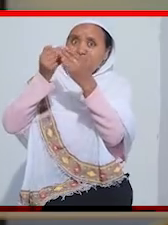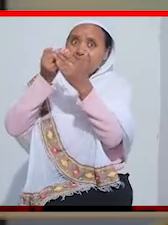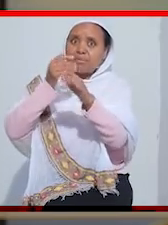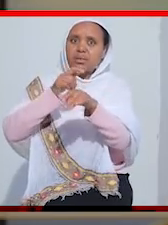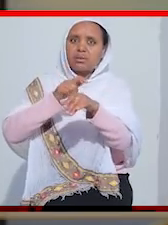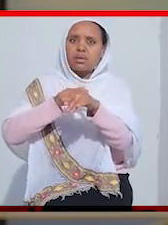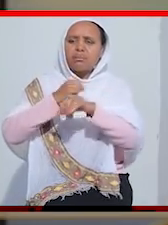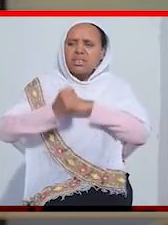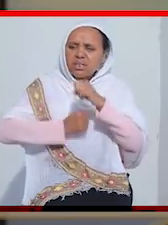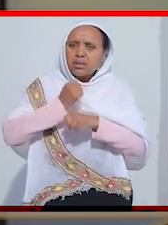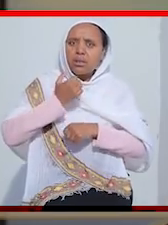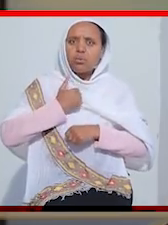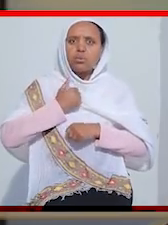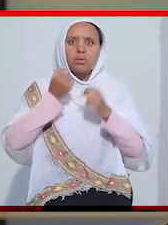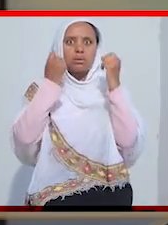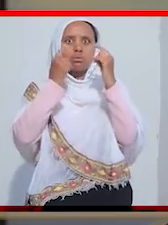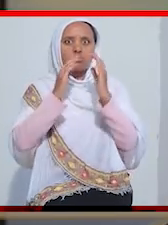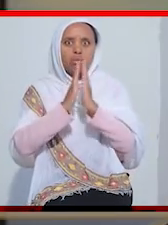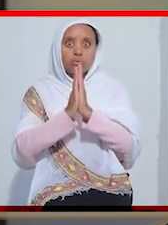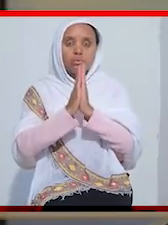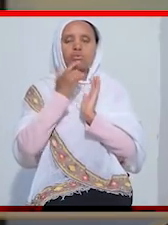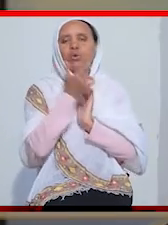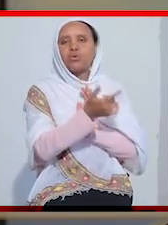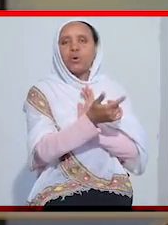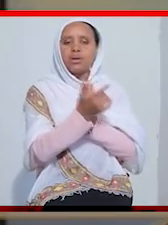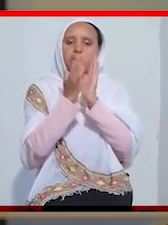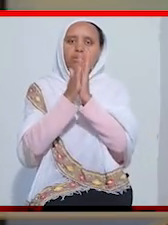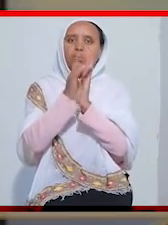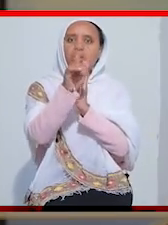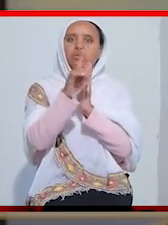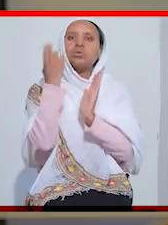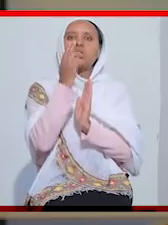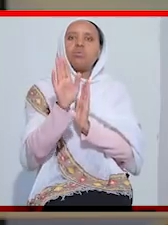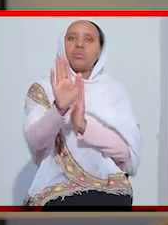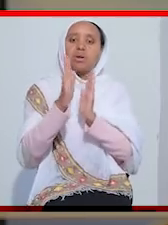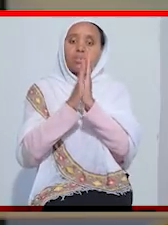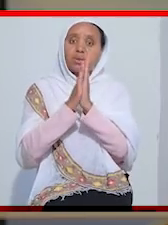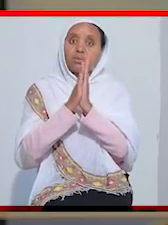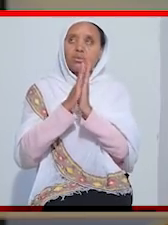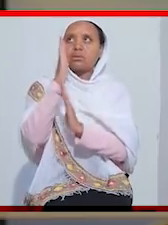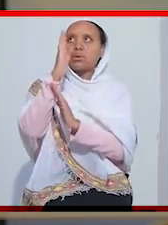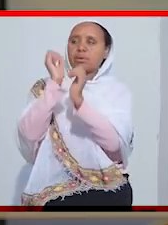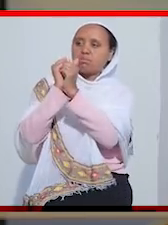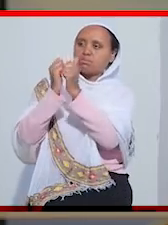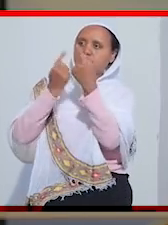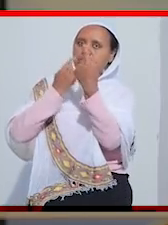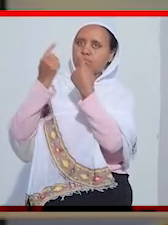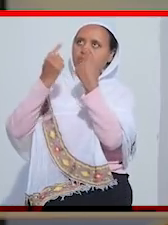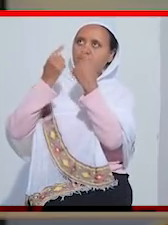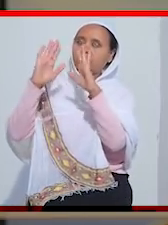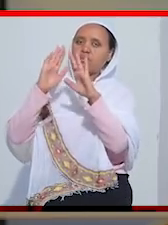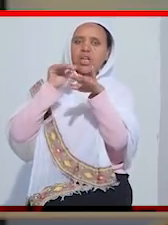ዋዜማ በደረሰበት ሰዓት በጭንቀት እያሉ ተግታችሁ ጸልዩ ብሏቸዋል። ጸሎታቸው ተጠቅመውበታል። በጸለዩ ጸሎት ከእግዚአብሔር